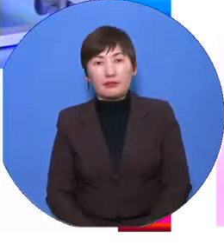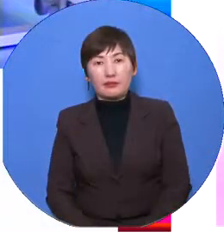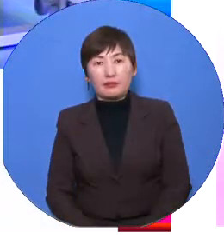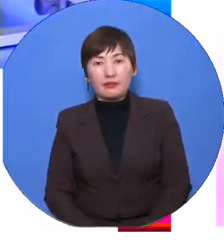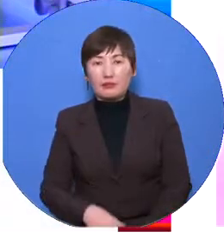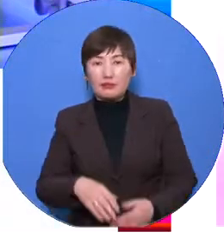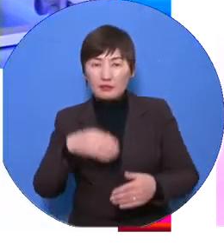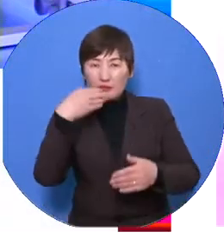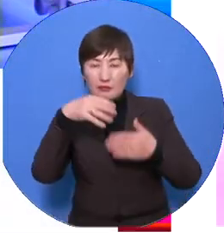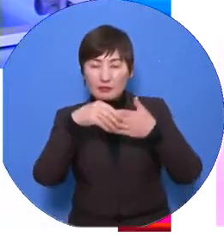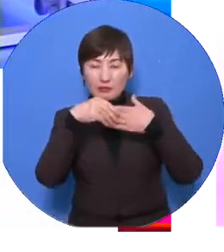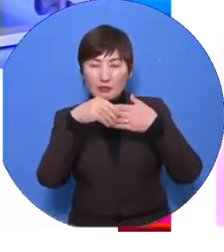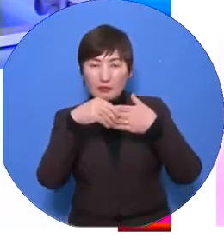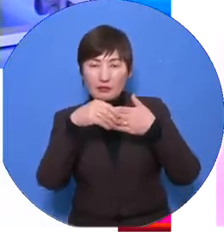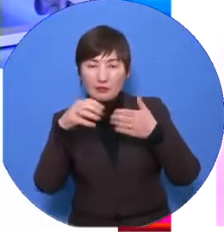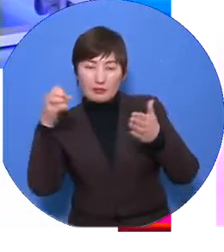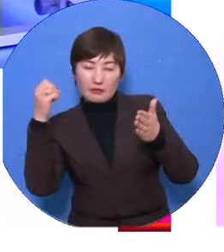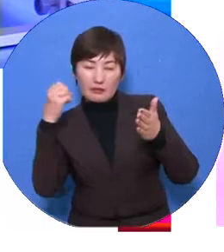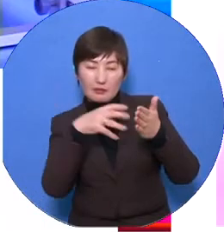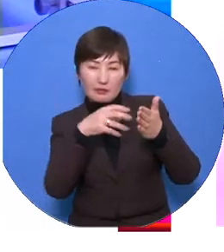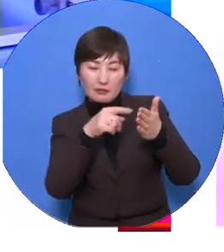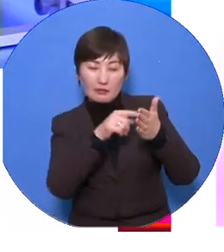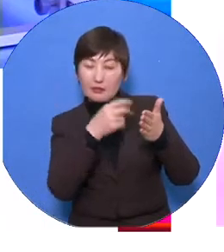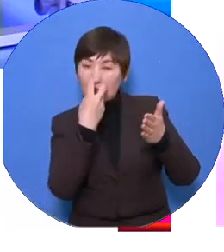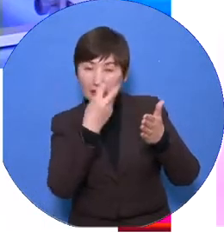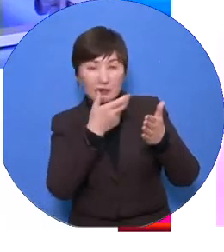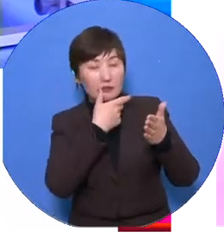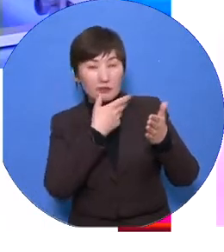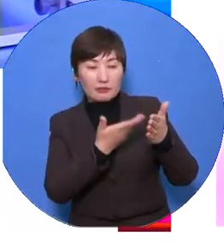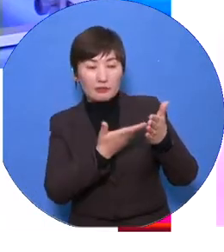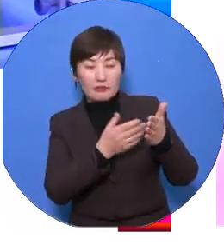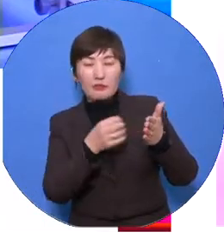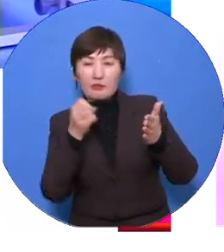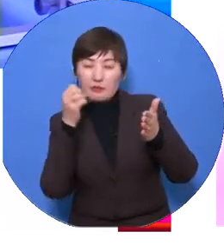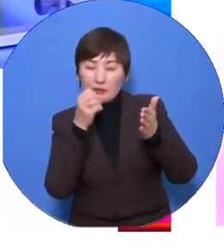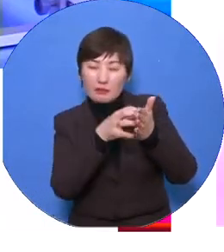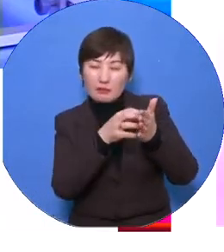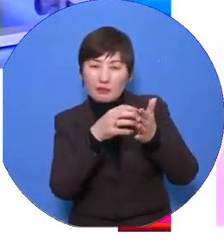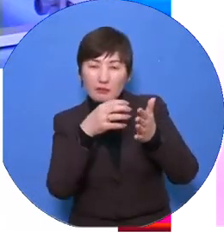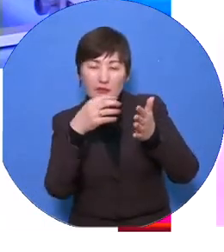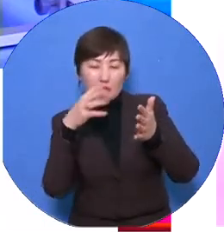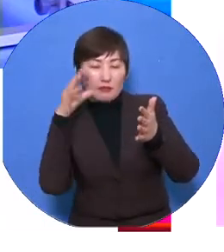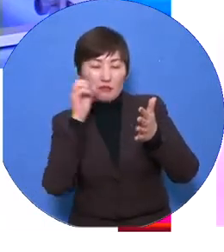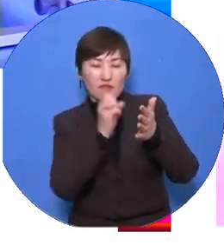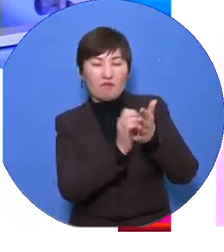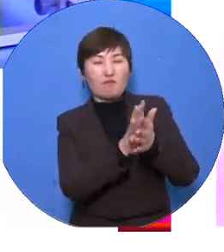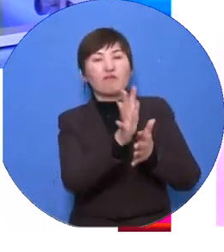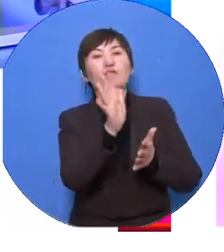Бичгийн цагаан цаас руу гэрэл тусахад дэлгэц дээр бараг харагдахгүй байна. А түүн дээр туссан цэцрэг саринсан ойлтоор ойсон